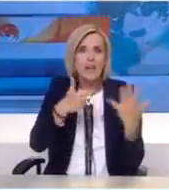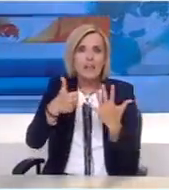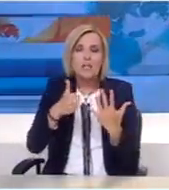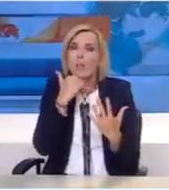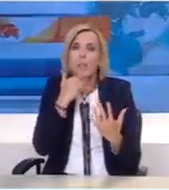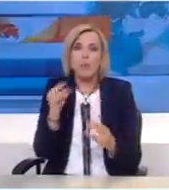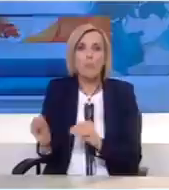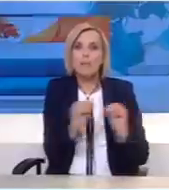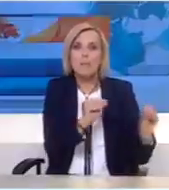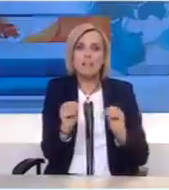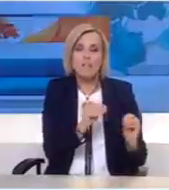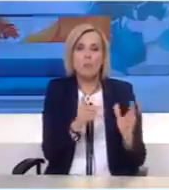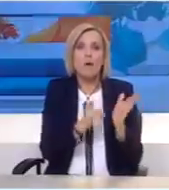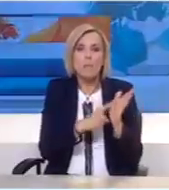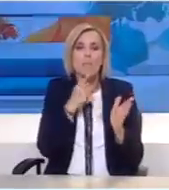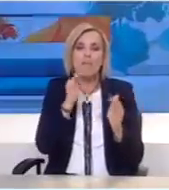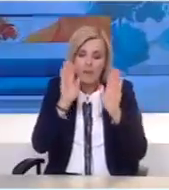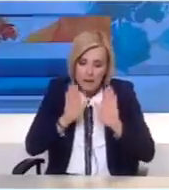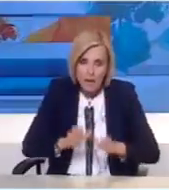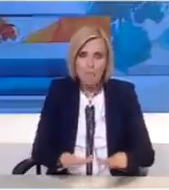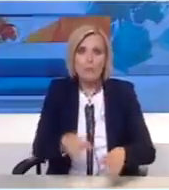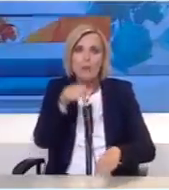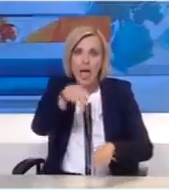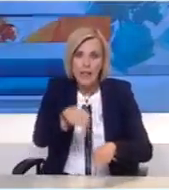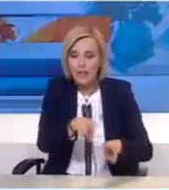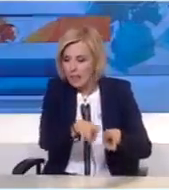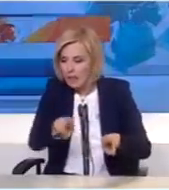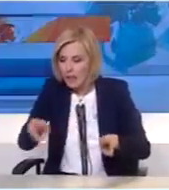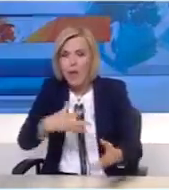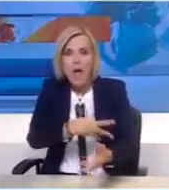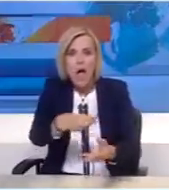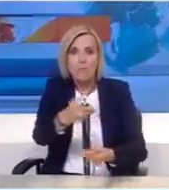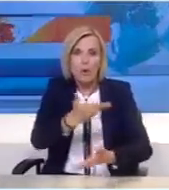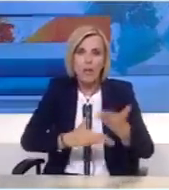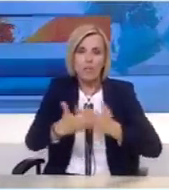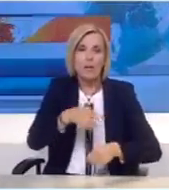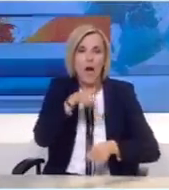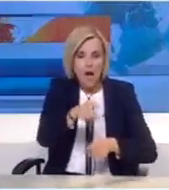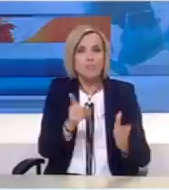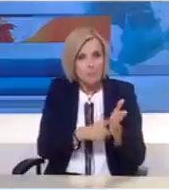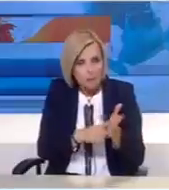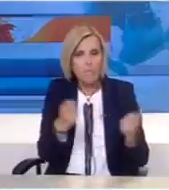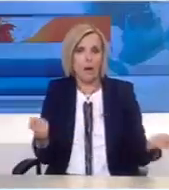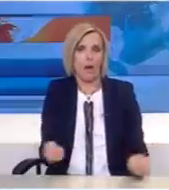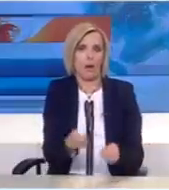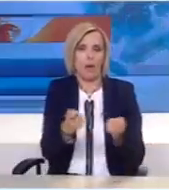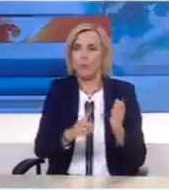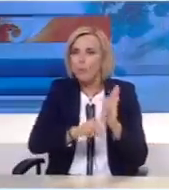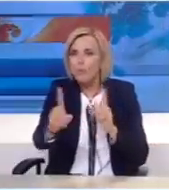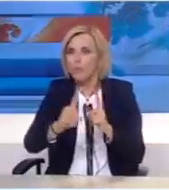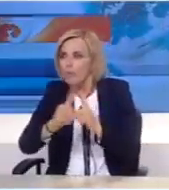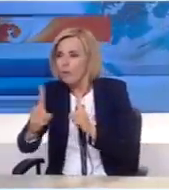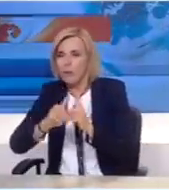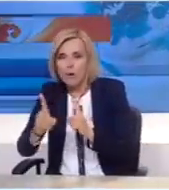έπρεπε να συνεχίσουν την αιμοκάθαρσή τους στην κλινική. Άρα για αυτούς πρέπει να σπάσει η καραντίνα. Πρέπει να κάνουν την αιμοκάθαρση. Πρέπει να τους δώσουμε